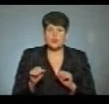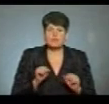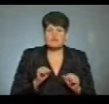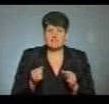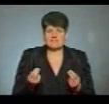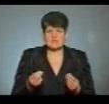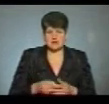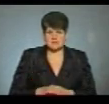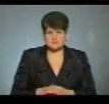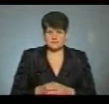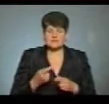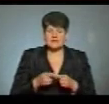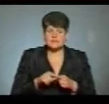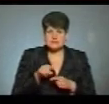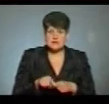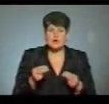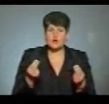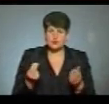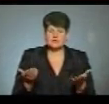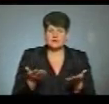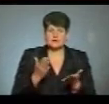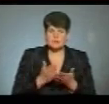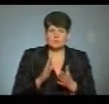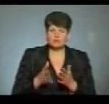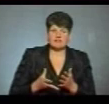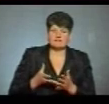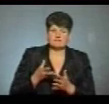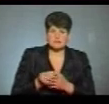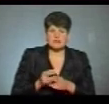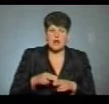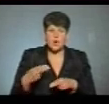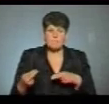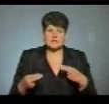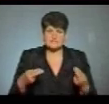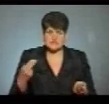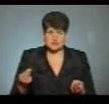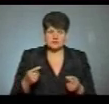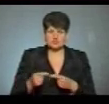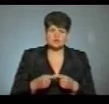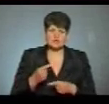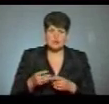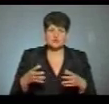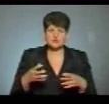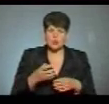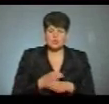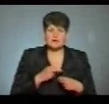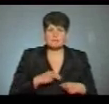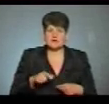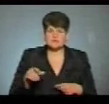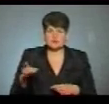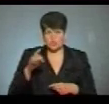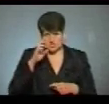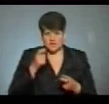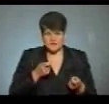управління фінансами. Тобто це гроші, які мають бути виплачені на компенсацію через скорочення працівників в районних